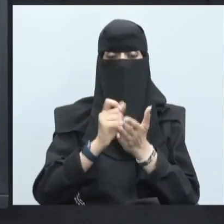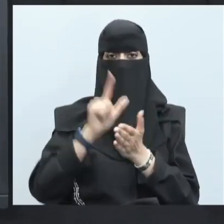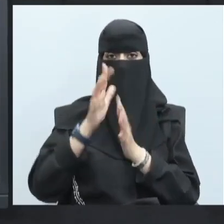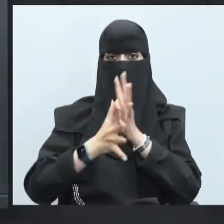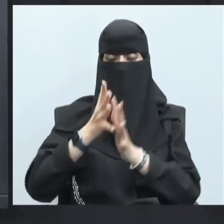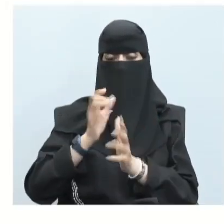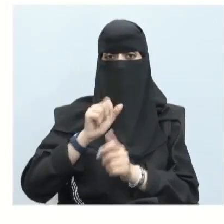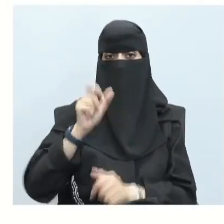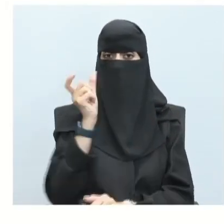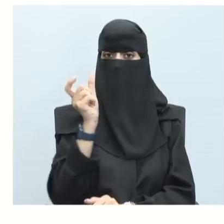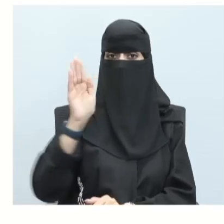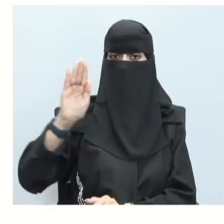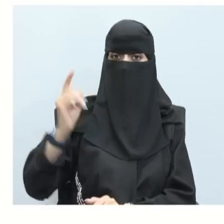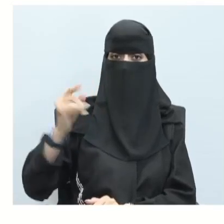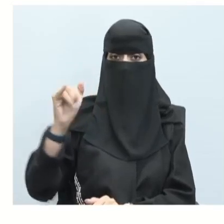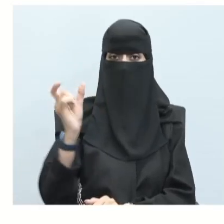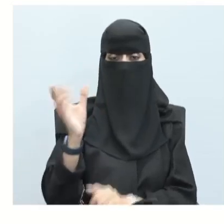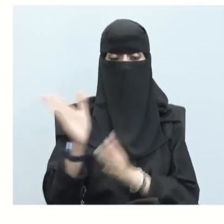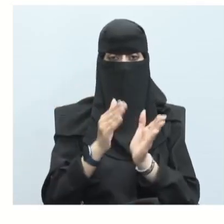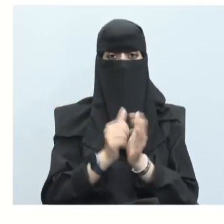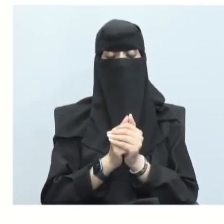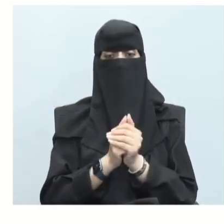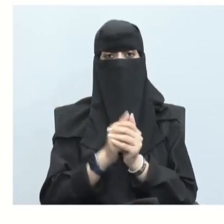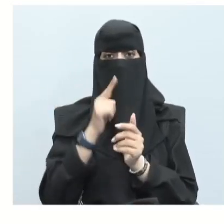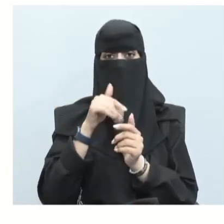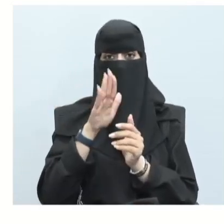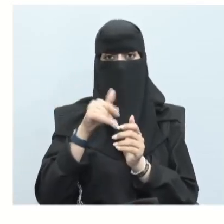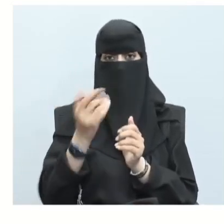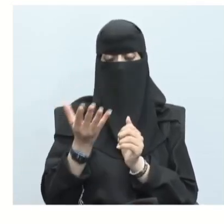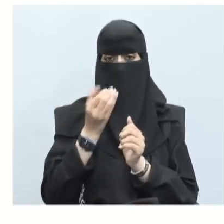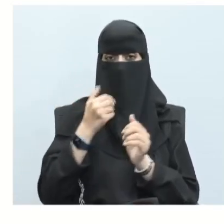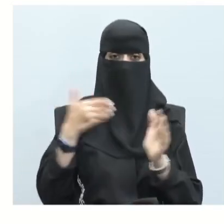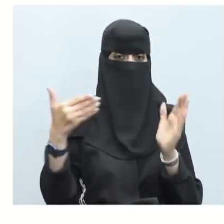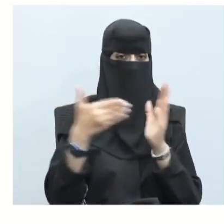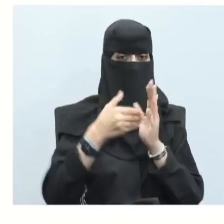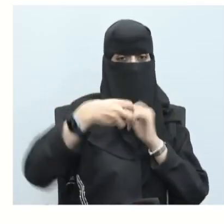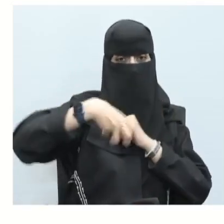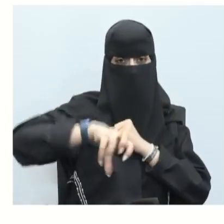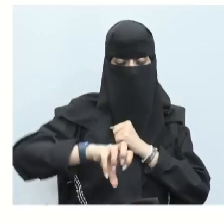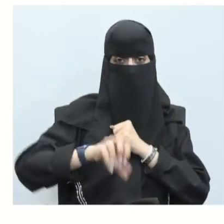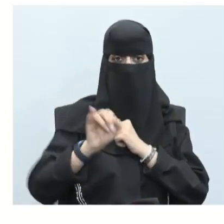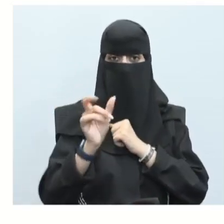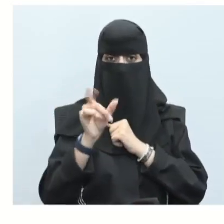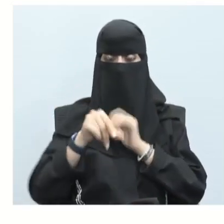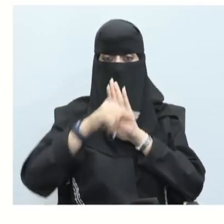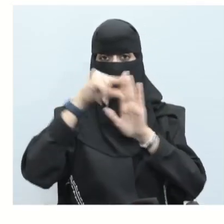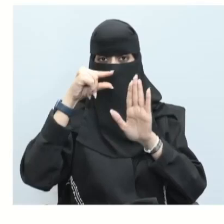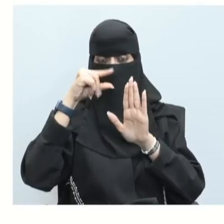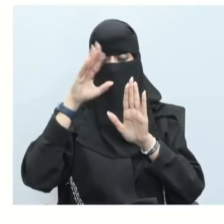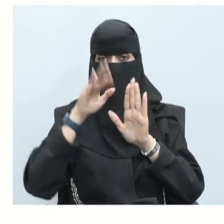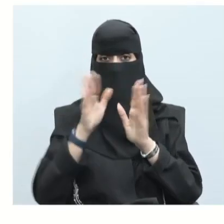لغه الاشاره الاستاذه نسرين النصار ناخذ اخر قسم من